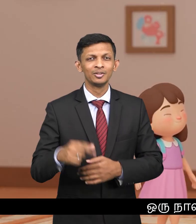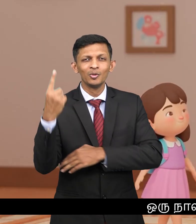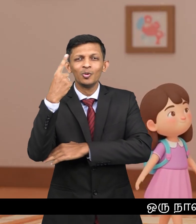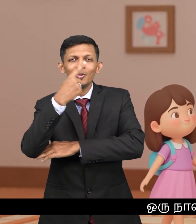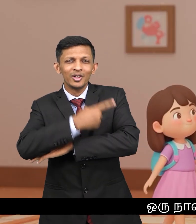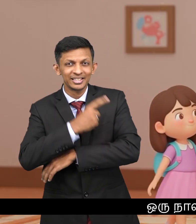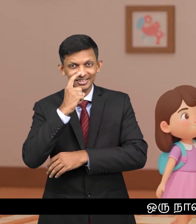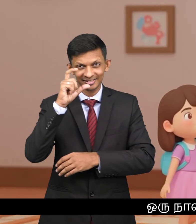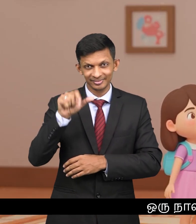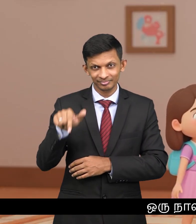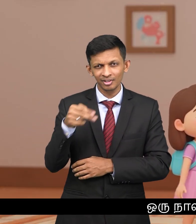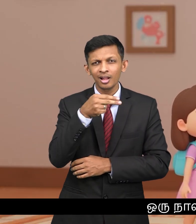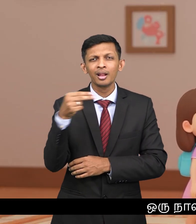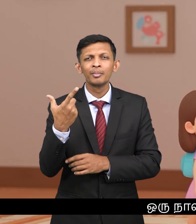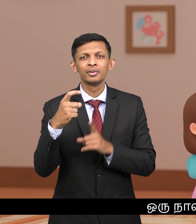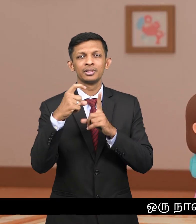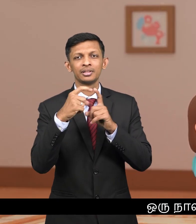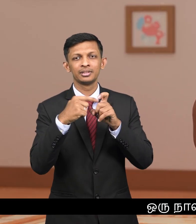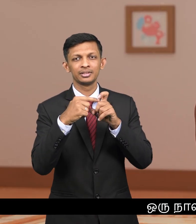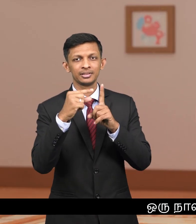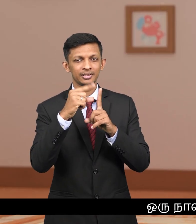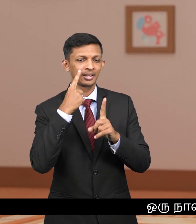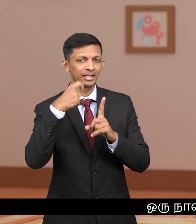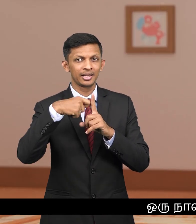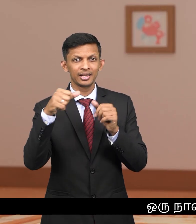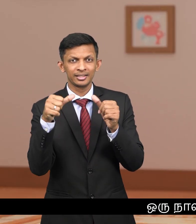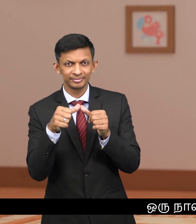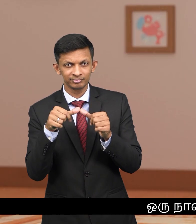ஒரு நாள் தீபிகா என்ற சிறுமி